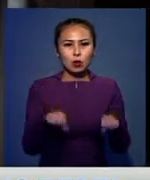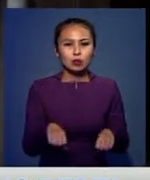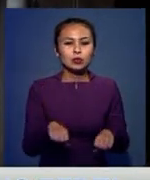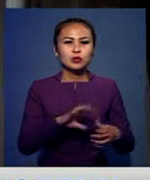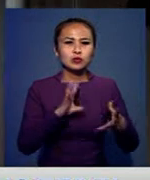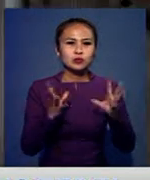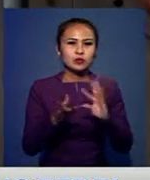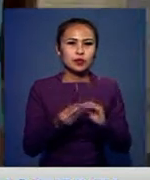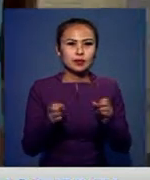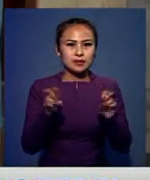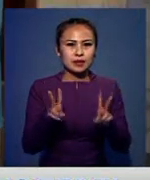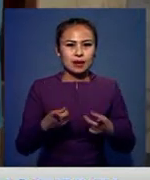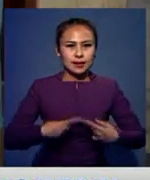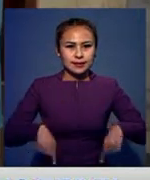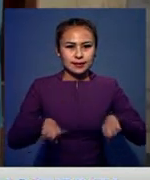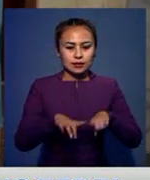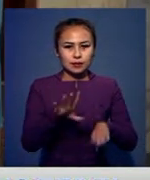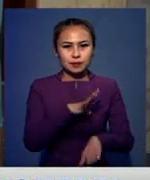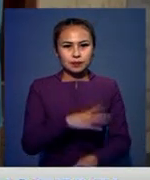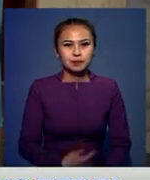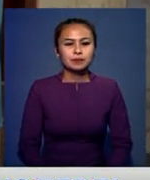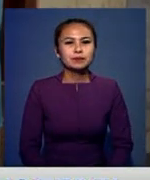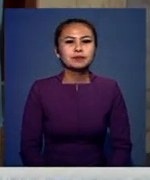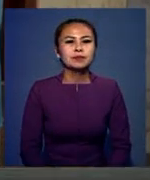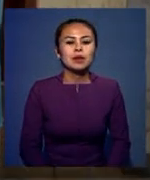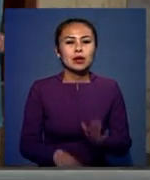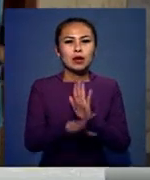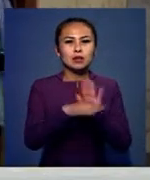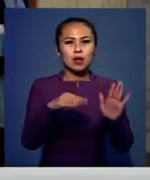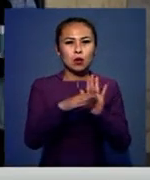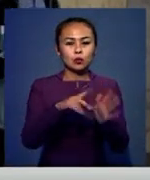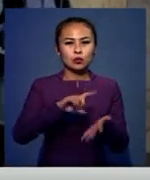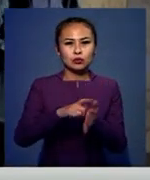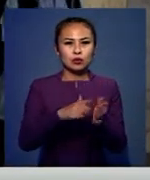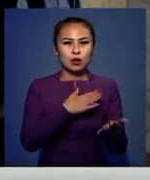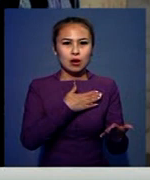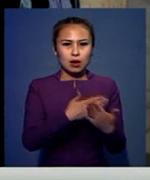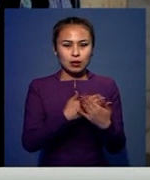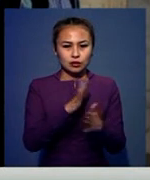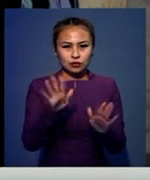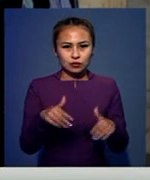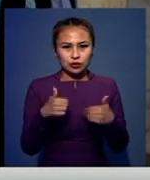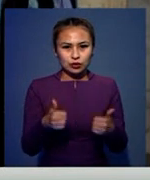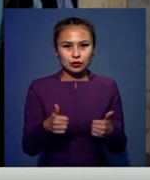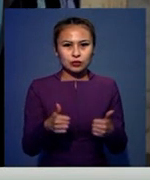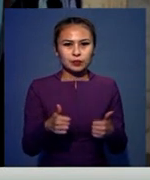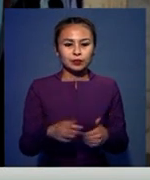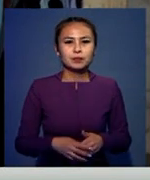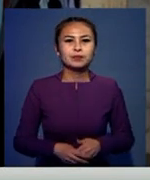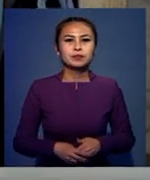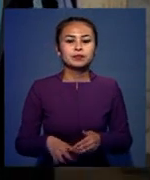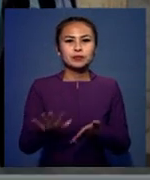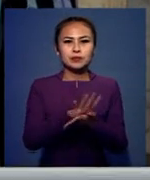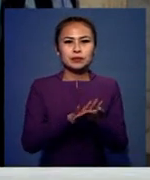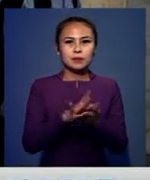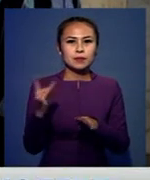жылжымалы жәшіктер ұйымдастырылған. Жалпы сайлаушылардың қарқыны жақсы. Енді әлі көбіне ең